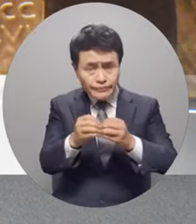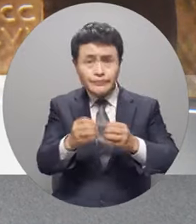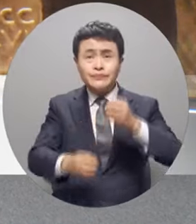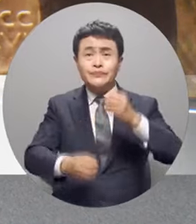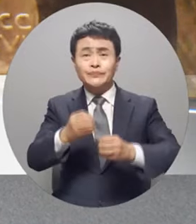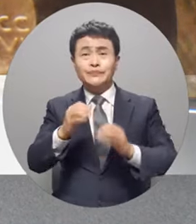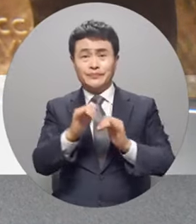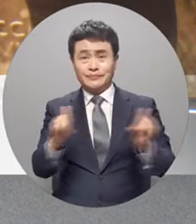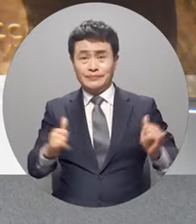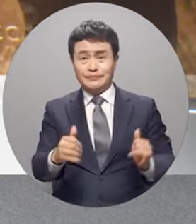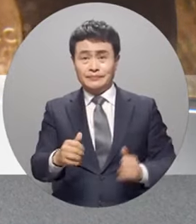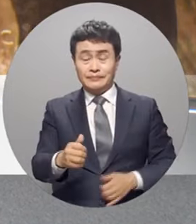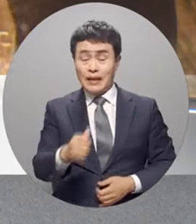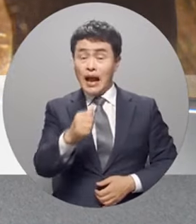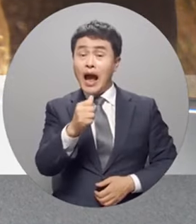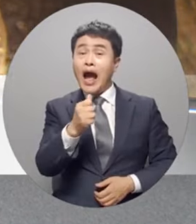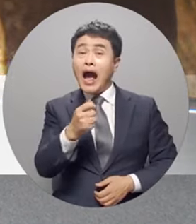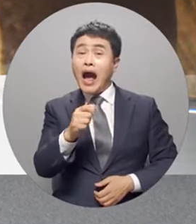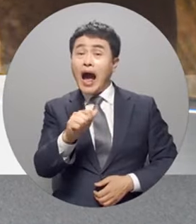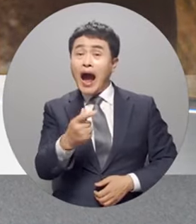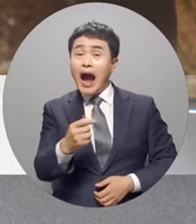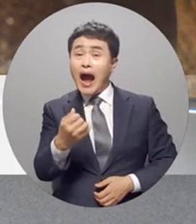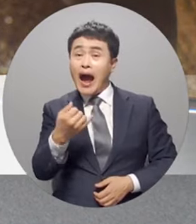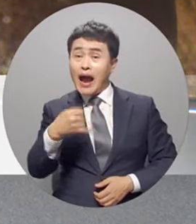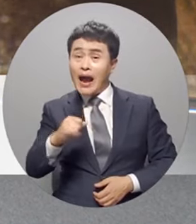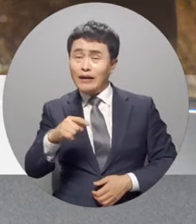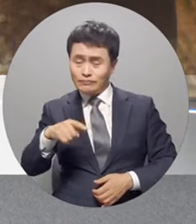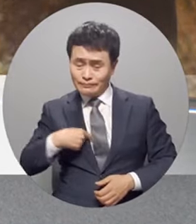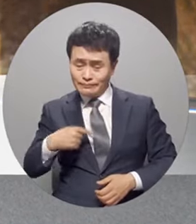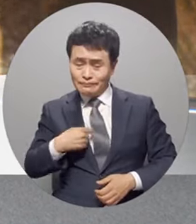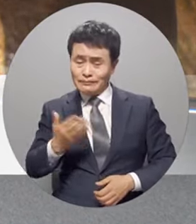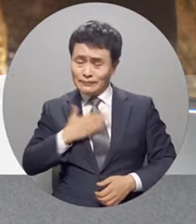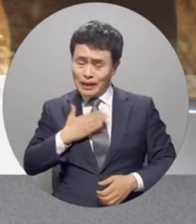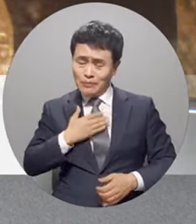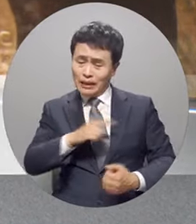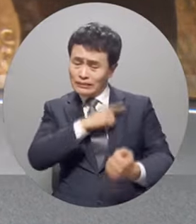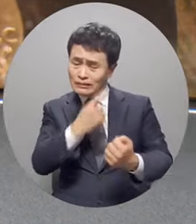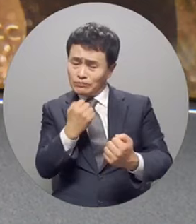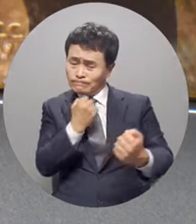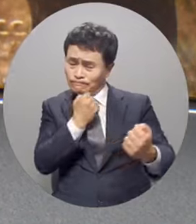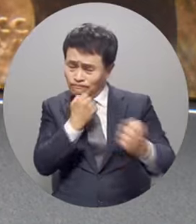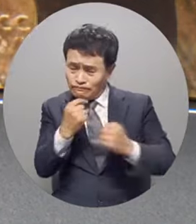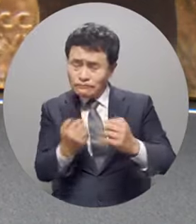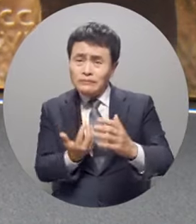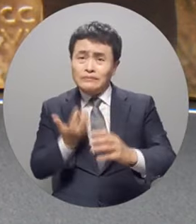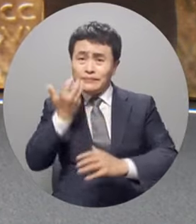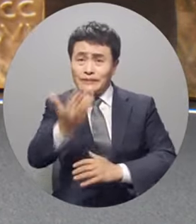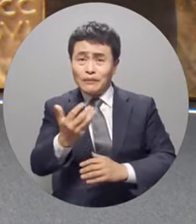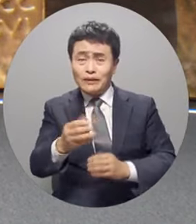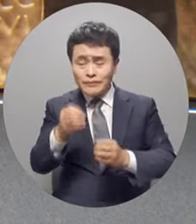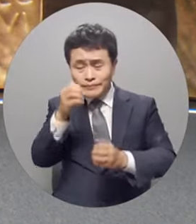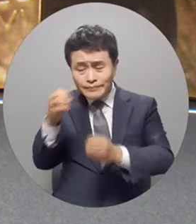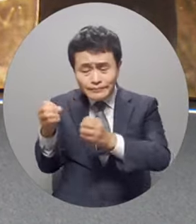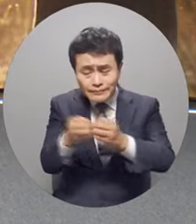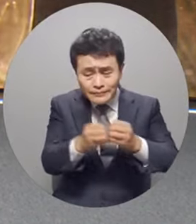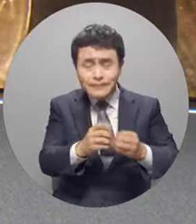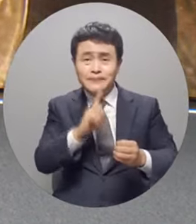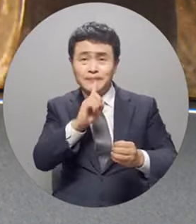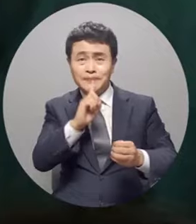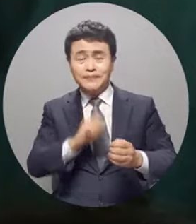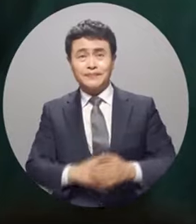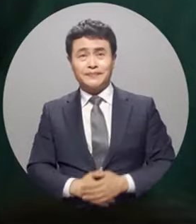소설가인데요. 한강은 자신을 뛰어넘은 작가라고 말했습니다. 박종호 기자가 보도합니다.